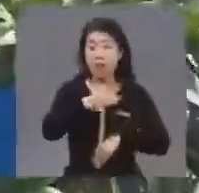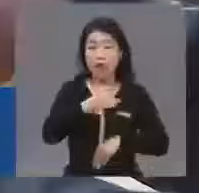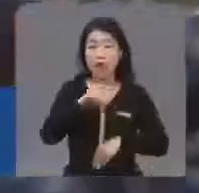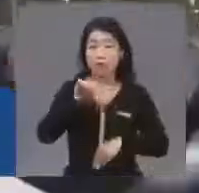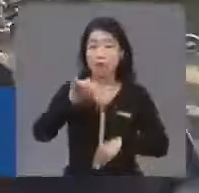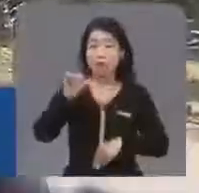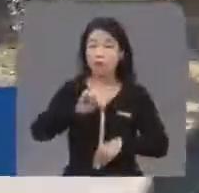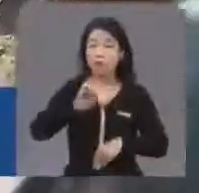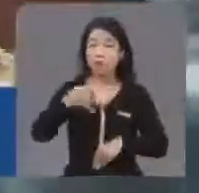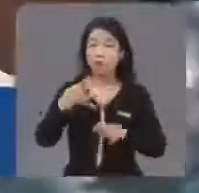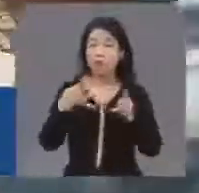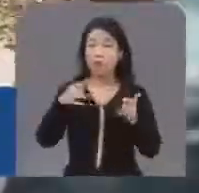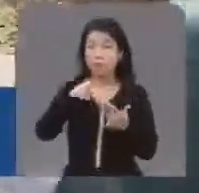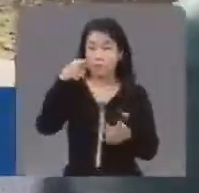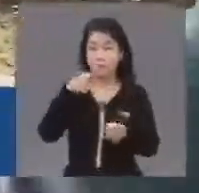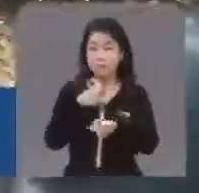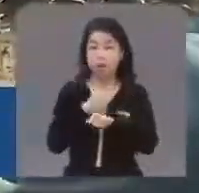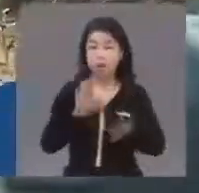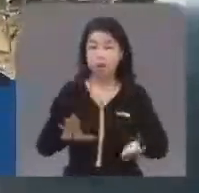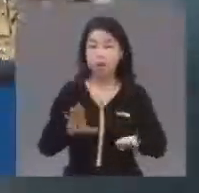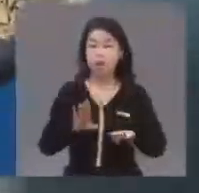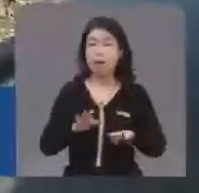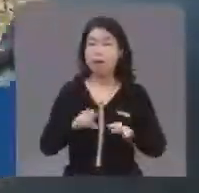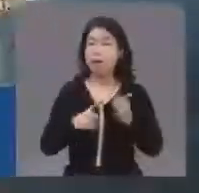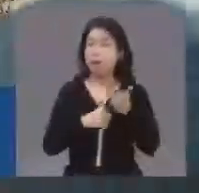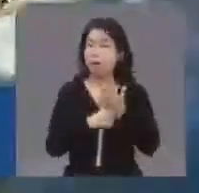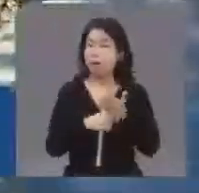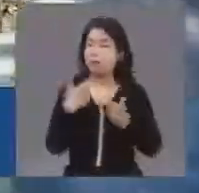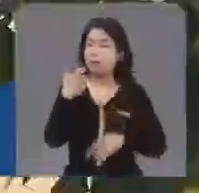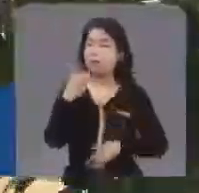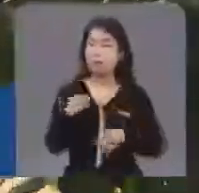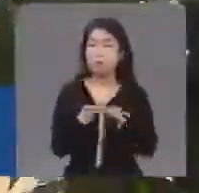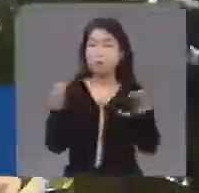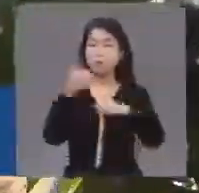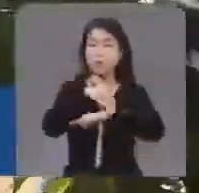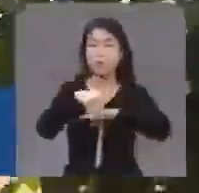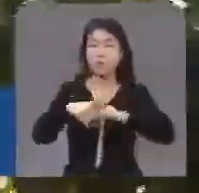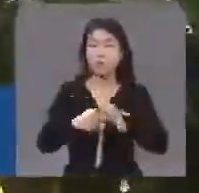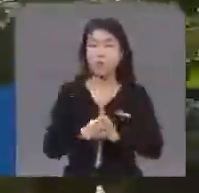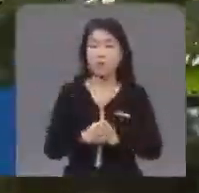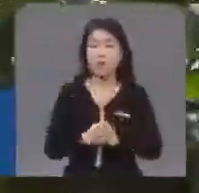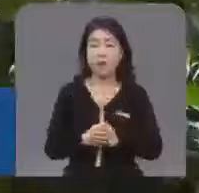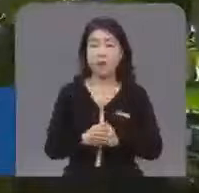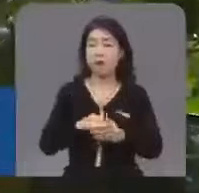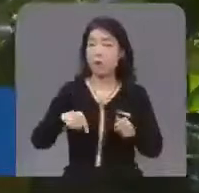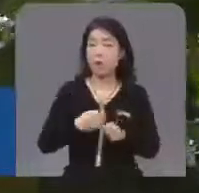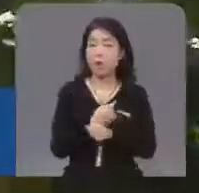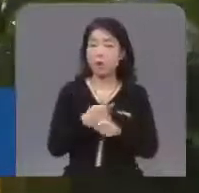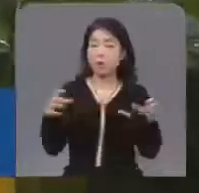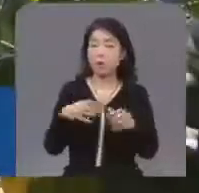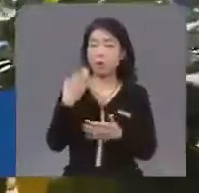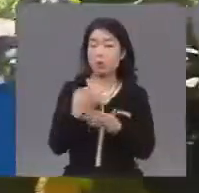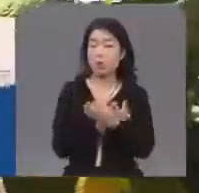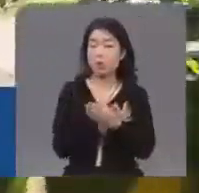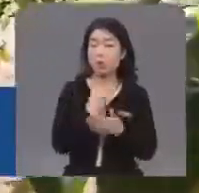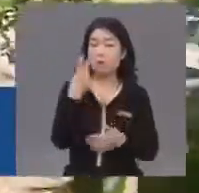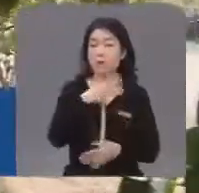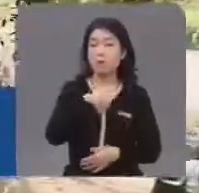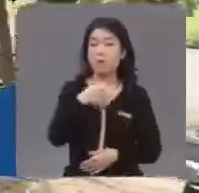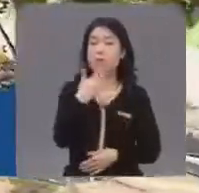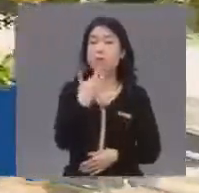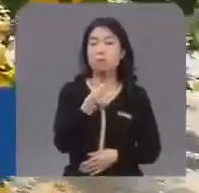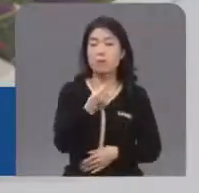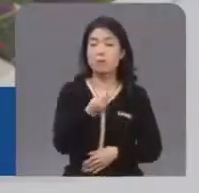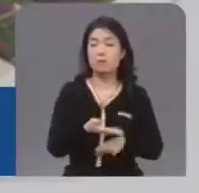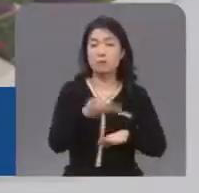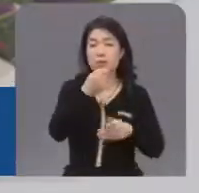선발하고 이번 달 초부터 고흥사랑 상품권 60만 원을 지급합니다. 농업 외에 종합소득 금액이 3,700만 원